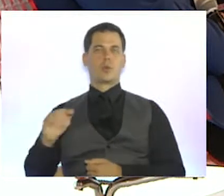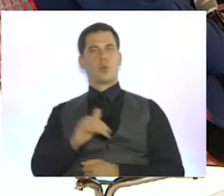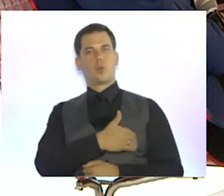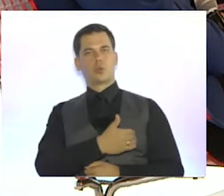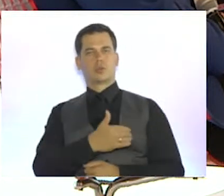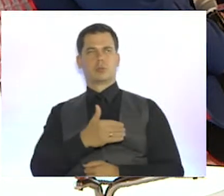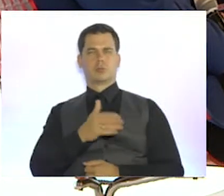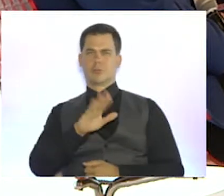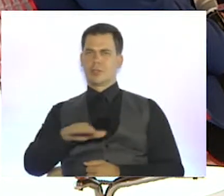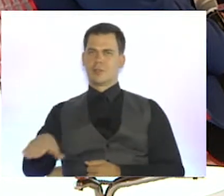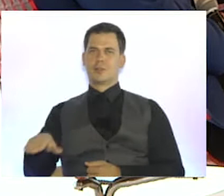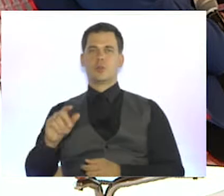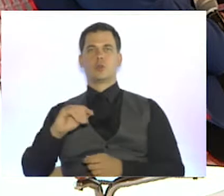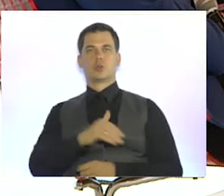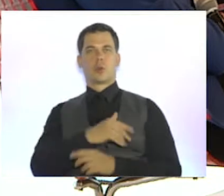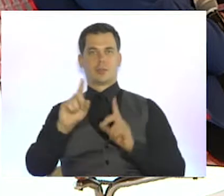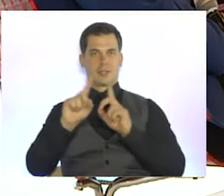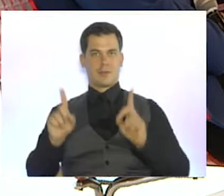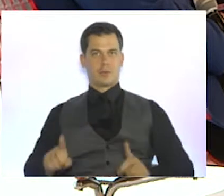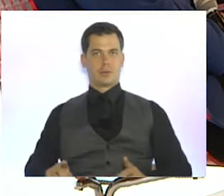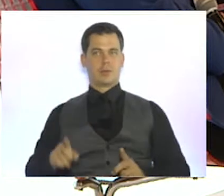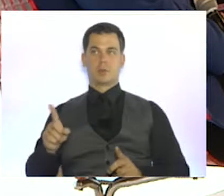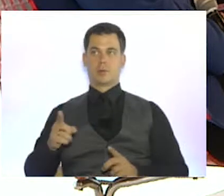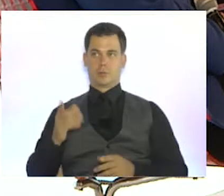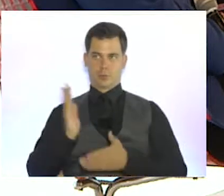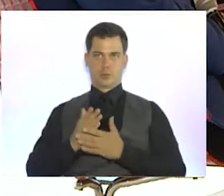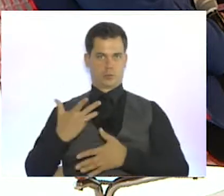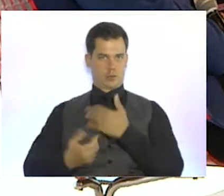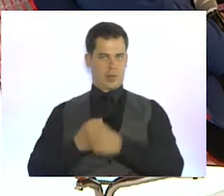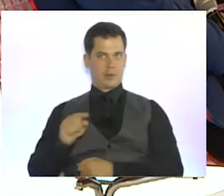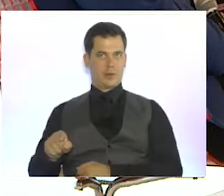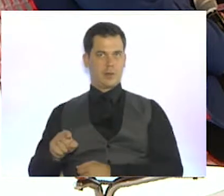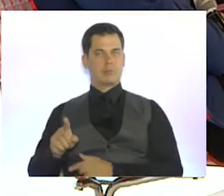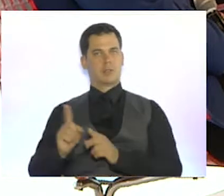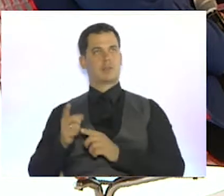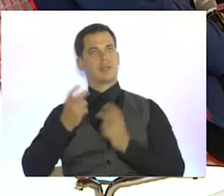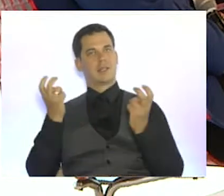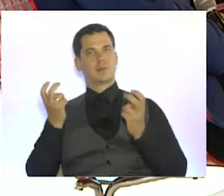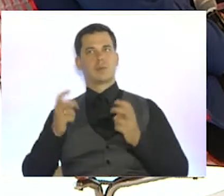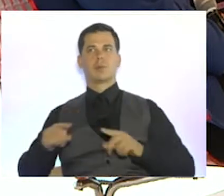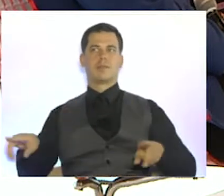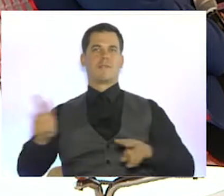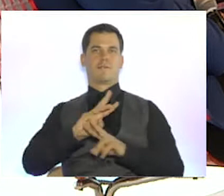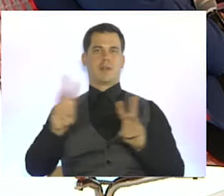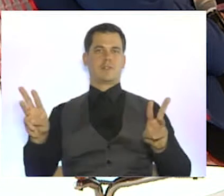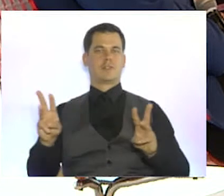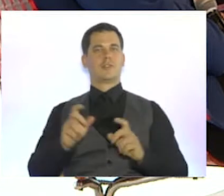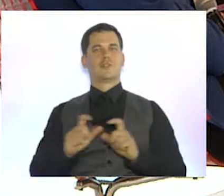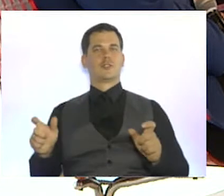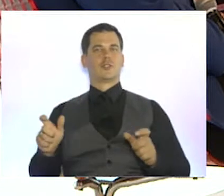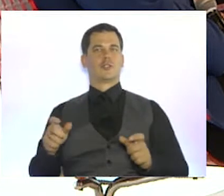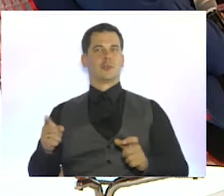bo już nie podstawowych, ale zawodowych, czy są obecni w parku? Czy to jest tak, że ich interesuje to, co się dzieje u was? Czy oni